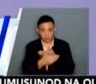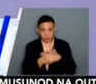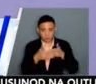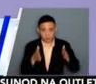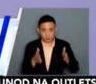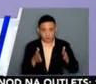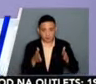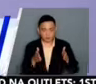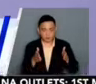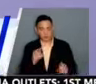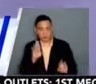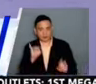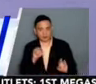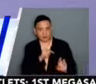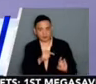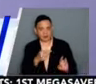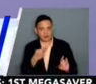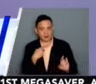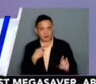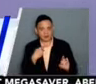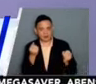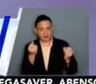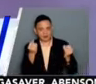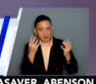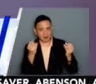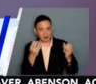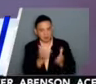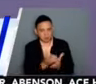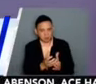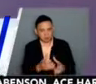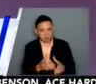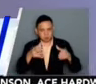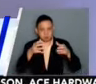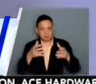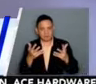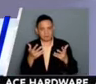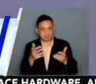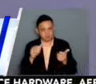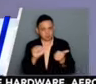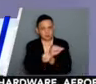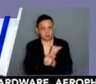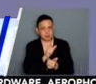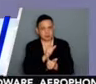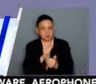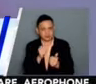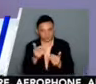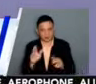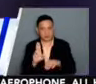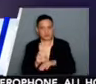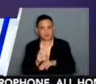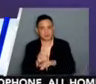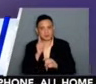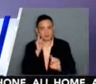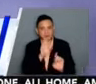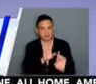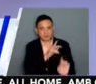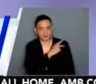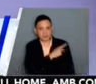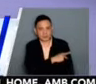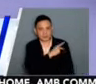napakaraming galon ng diacid na wala ng laman at posibleng nagamit na raw sa kanilang mga dialysis patients. Na-inquest na ang